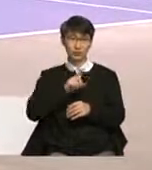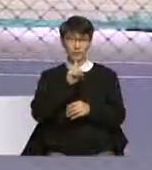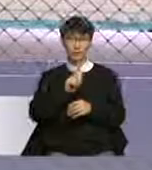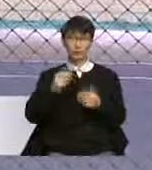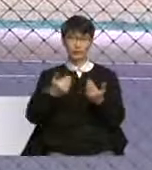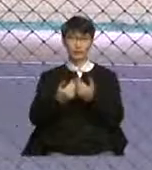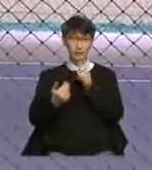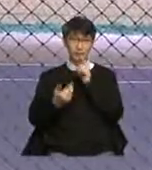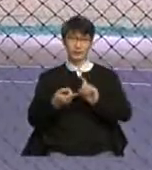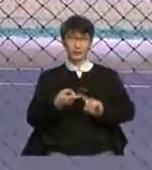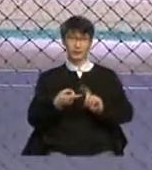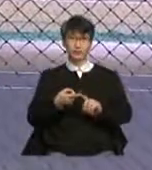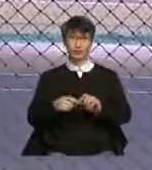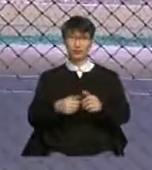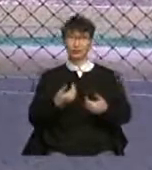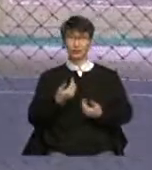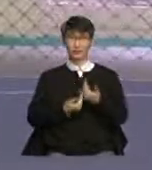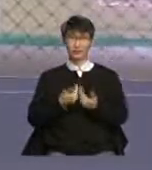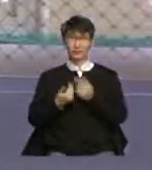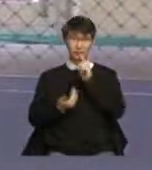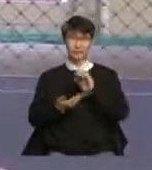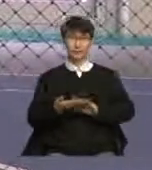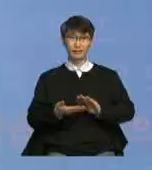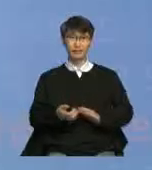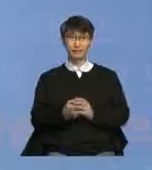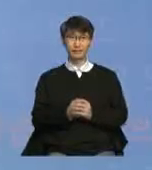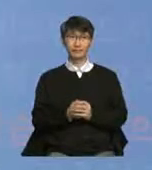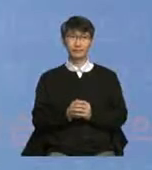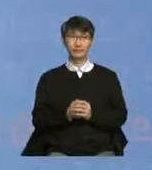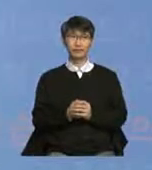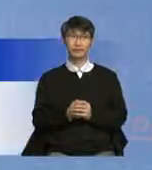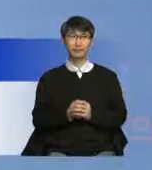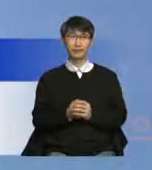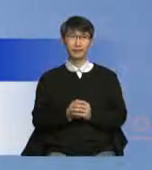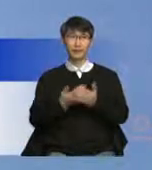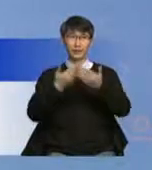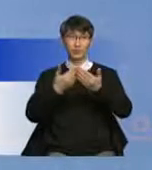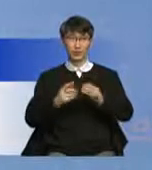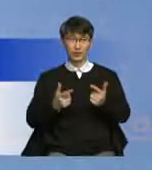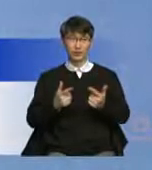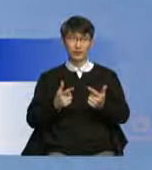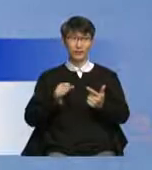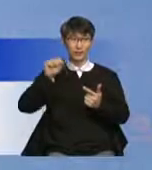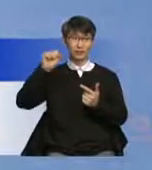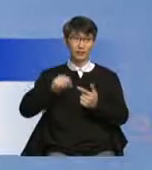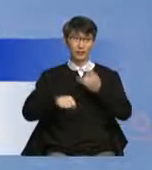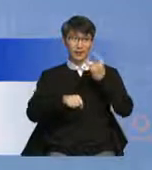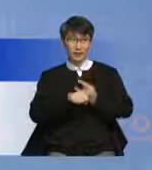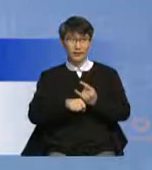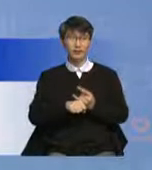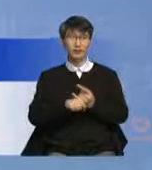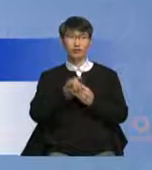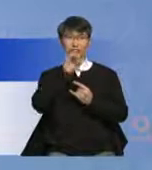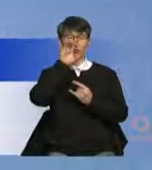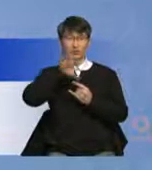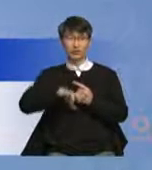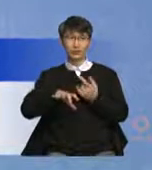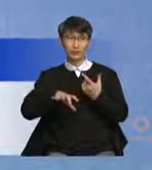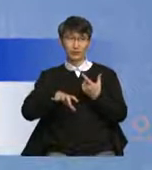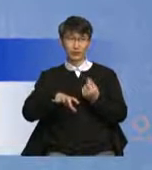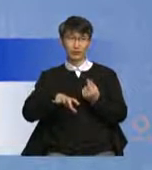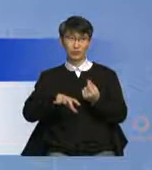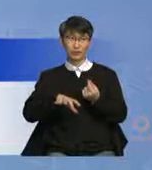반대 여론에는 불편한 심기를 드러냈습니다. 안 해줘서 대모하는 건 들었어도 한다 그러는데 더군다나